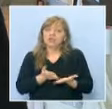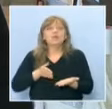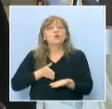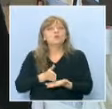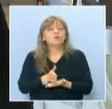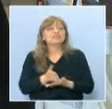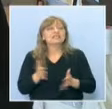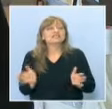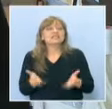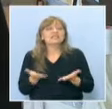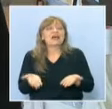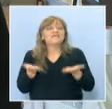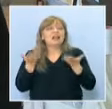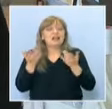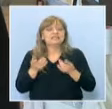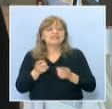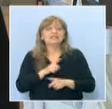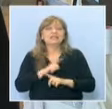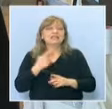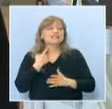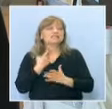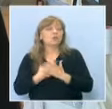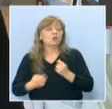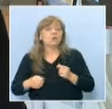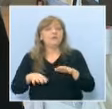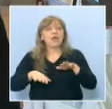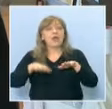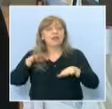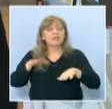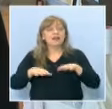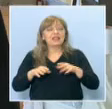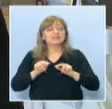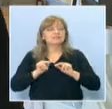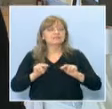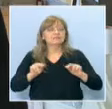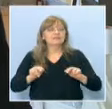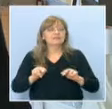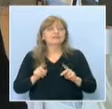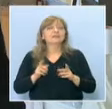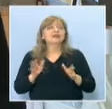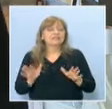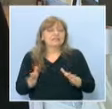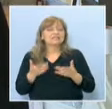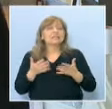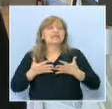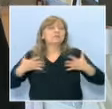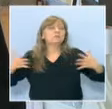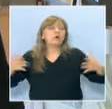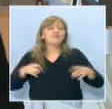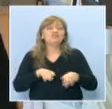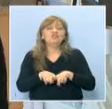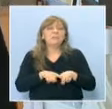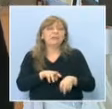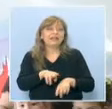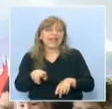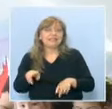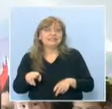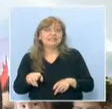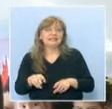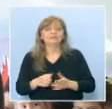по-лесен. Нали, въпросът е да не се губи баланс в преподаването, да не изпускаме тая граница, да станем повече приятели, отколкото преподавател и